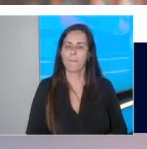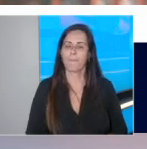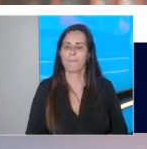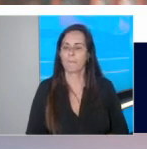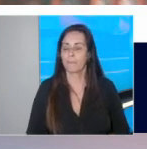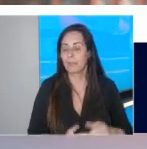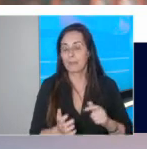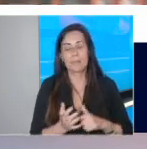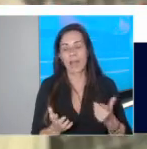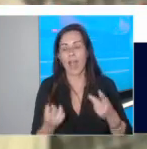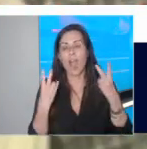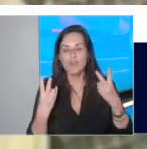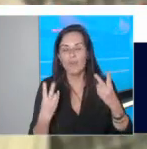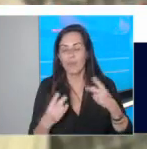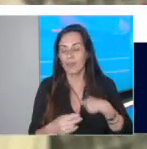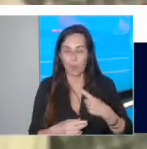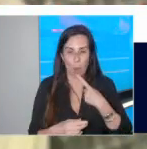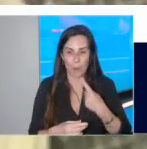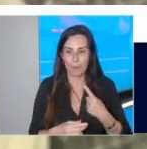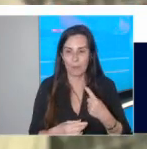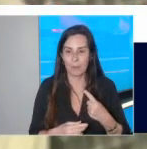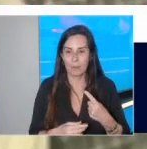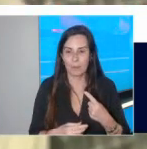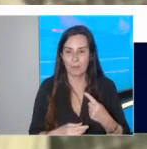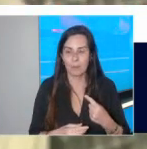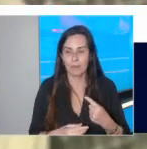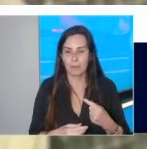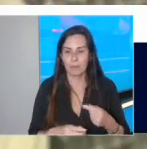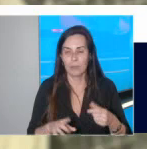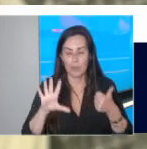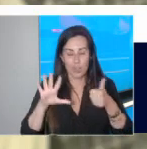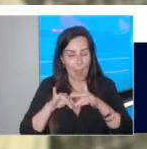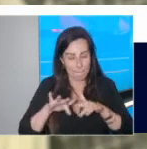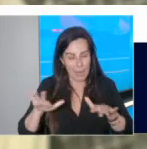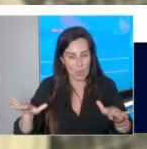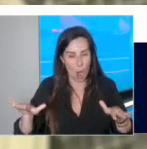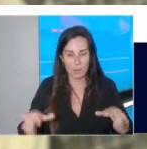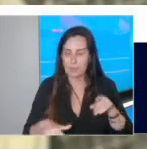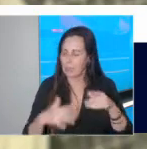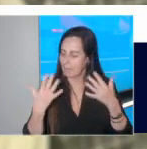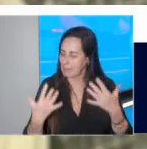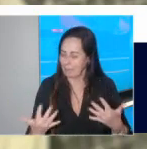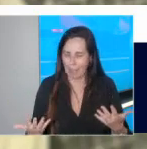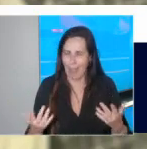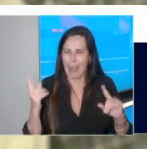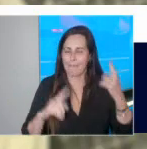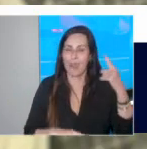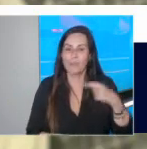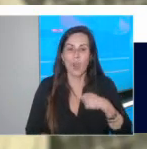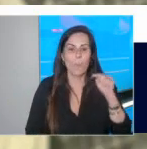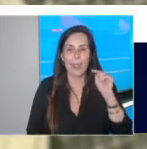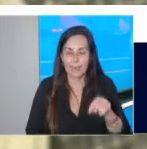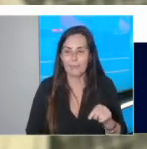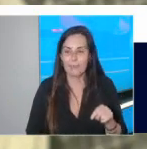השואה. נכון, כי בסופו של דבר, כשאנחנו מדברים על מספר גדול כמו 6 מיליון, זה מספר מאוד מאוד גדול, וכשאנחנו